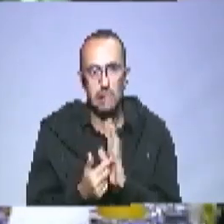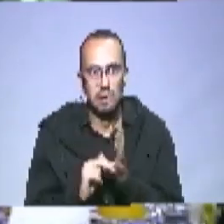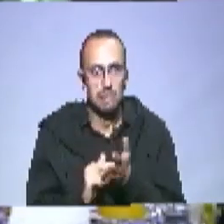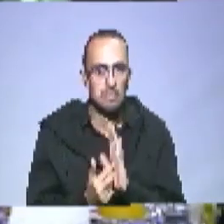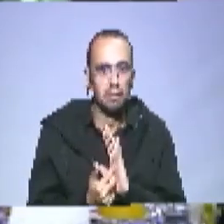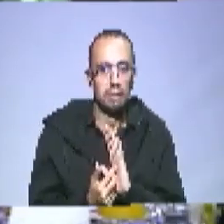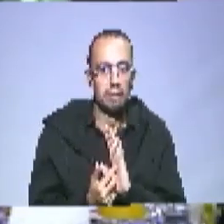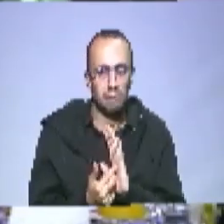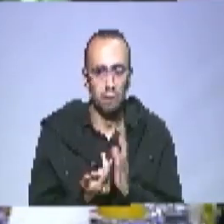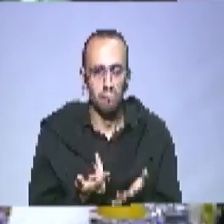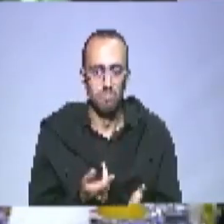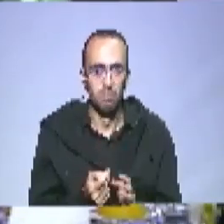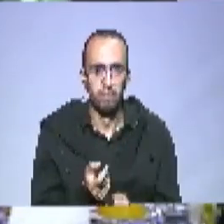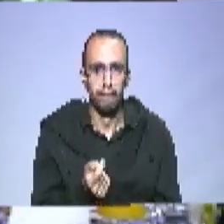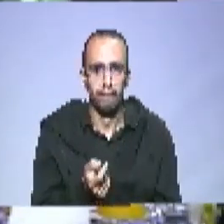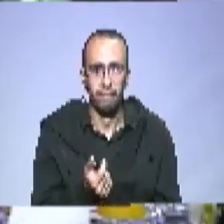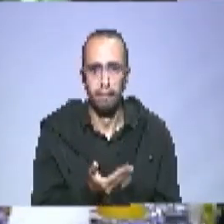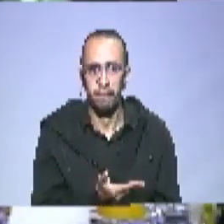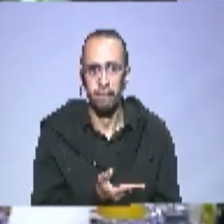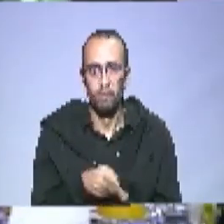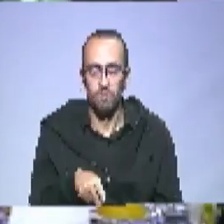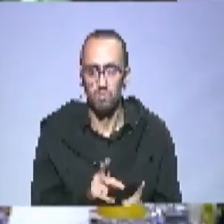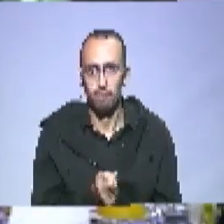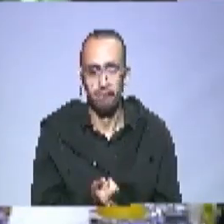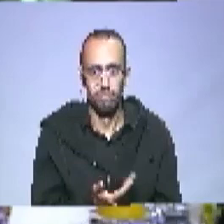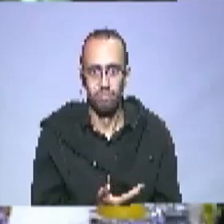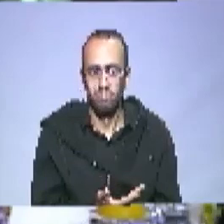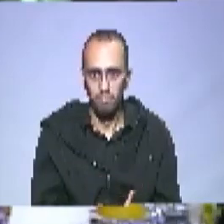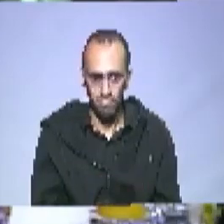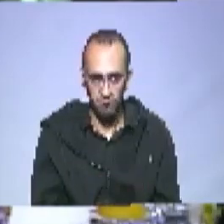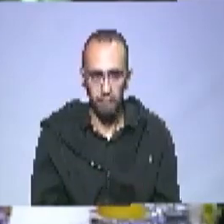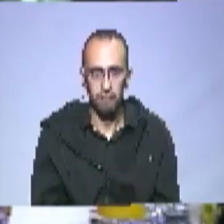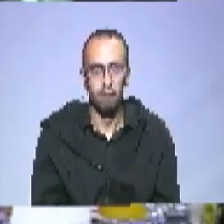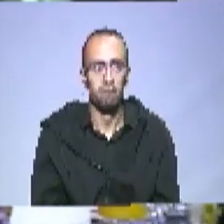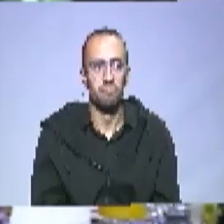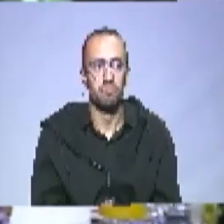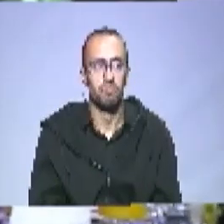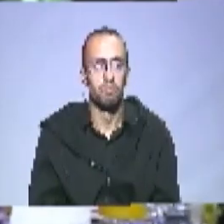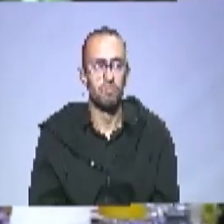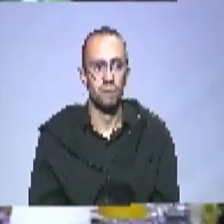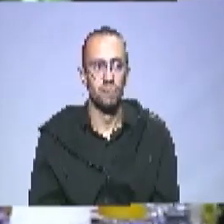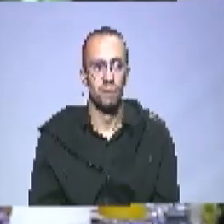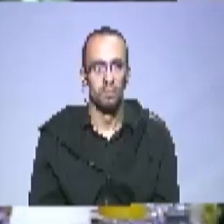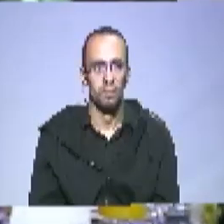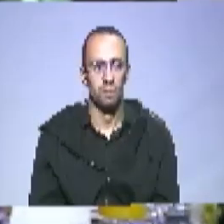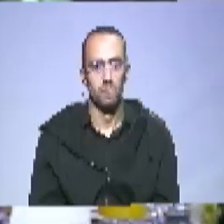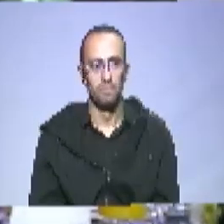عملتي سفرة كاملة، وكان ممكن نعمل مكرونة كمان، بس احنا ما عملناش مكرونة، عملنا سندوتشات